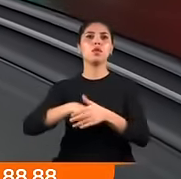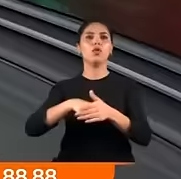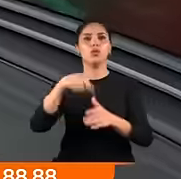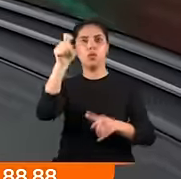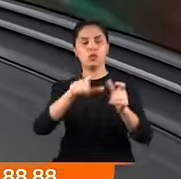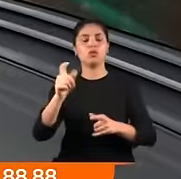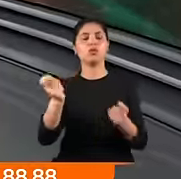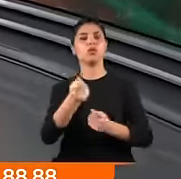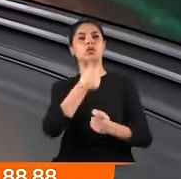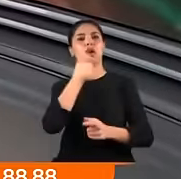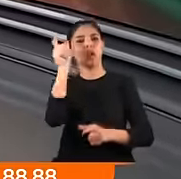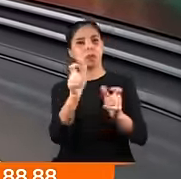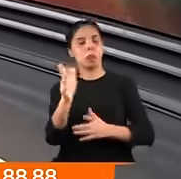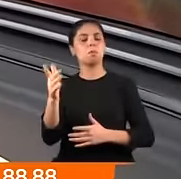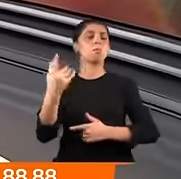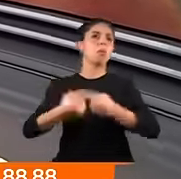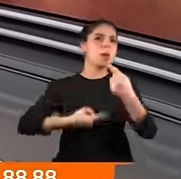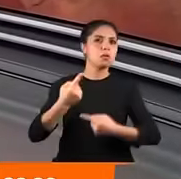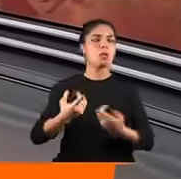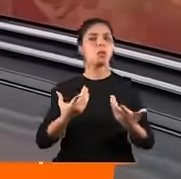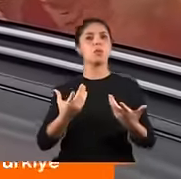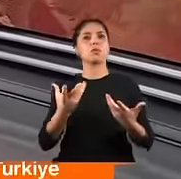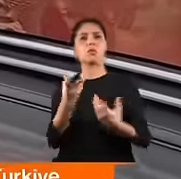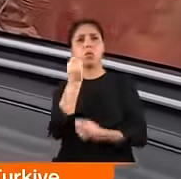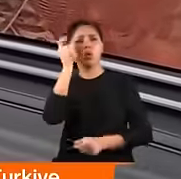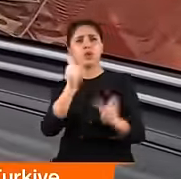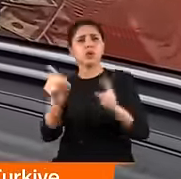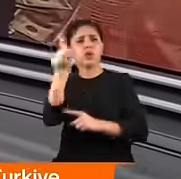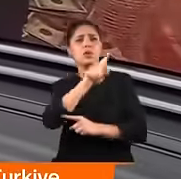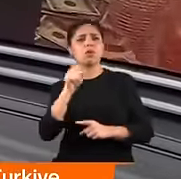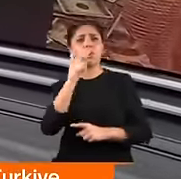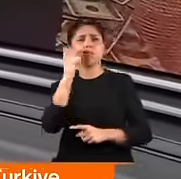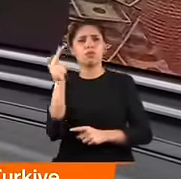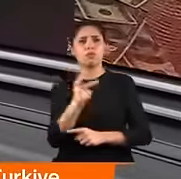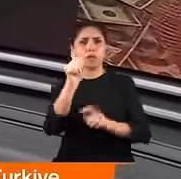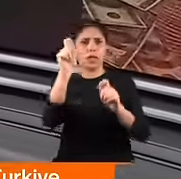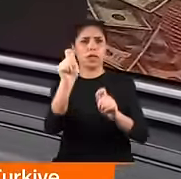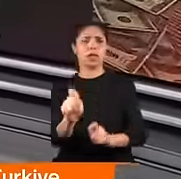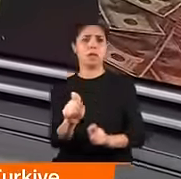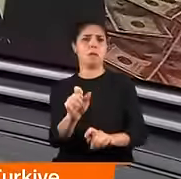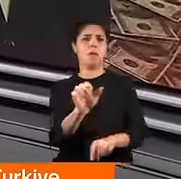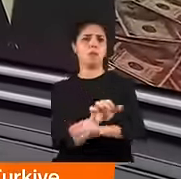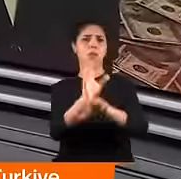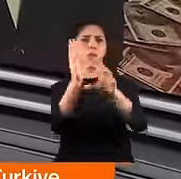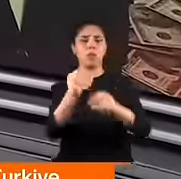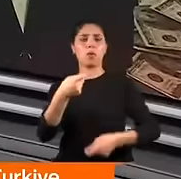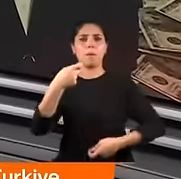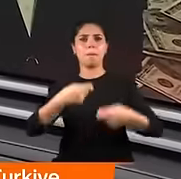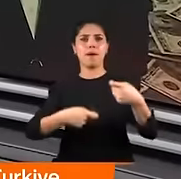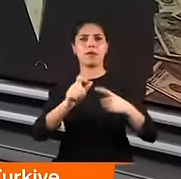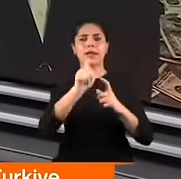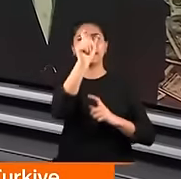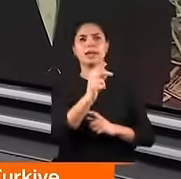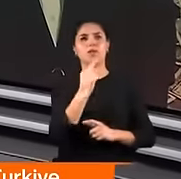Futbolcular, iş adamları, hatta akrabaları onlarca kişiyi kurduğu tezgaha çekip ipliği pazara çıkınca da tutuklanmıştı bankacı Seçil